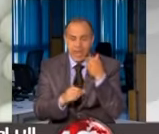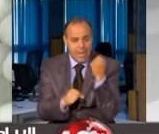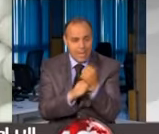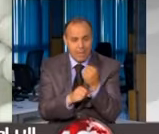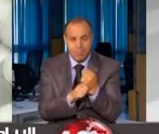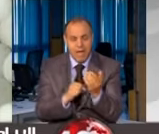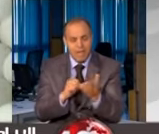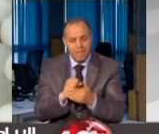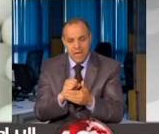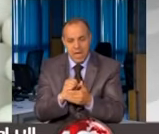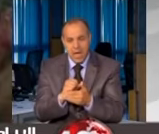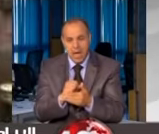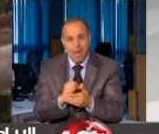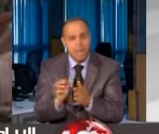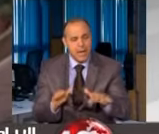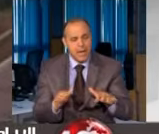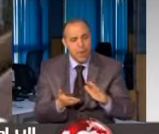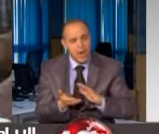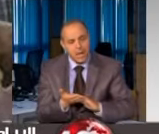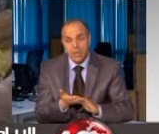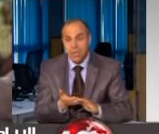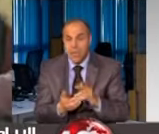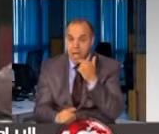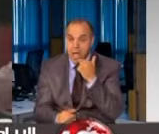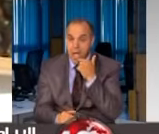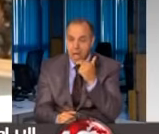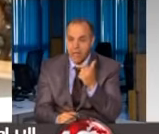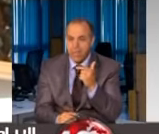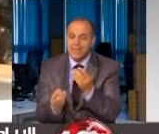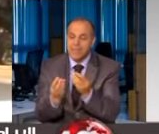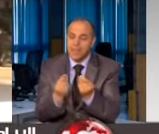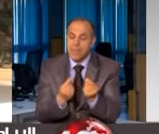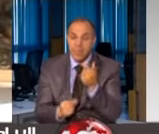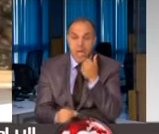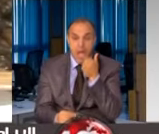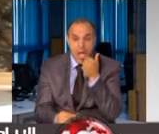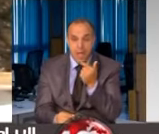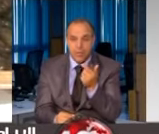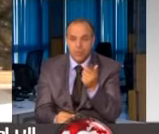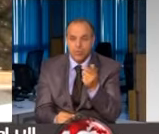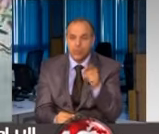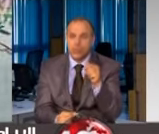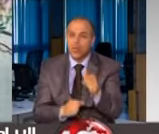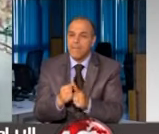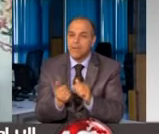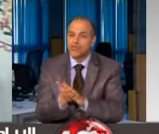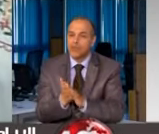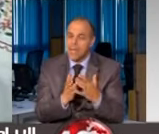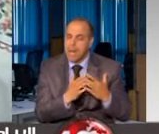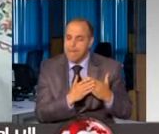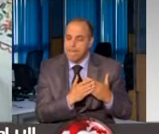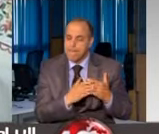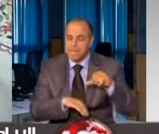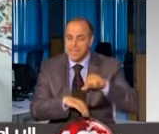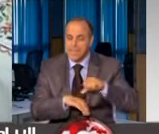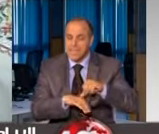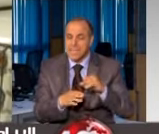ومنتجاتها الفلاحية البحرية والبرية الإيكولوجية في تظاهرة تنظمها جمعية أحباء